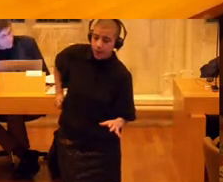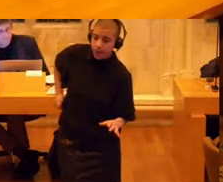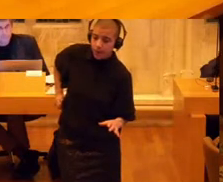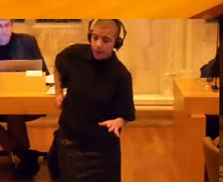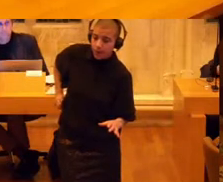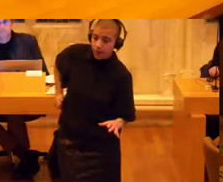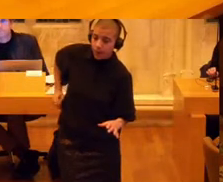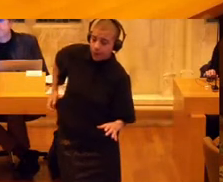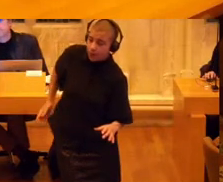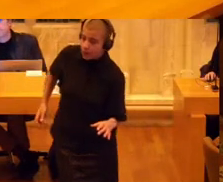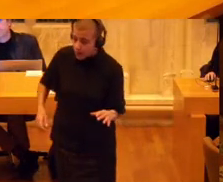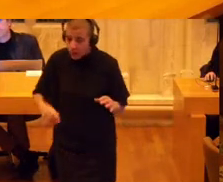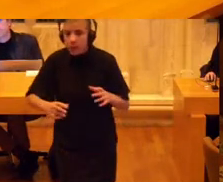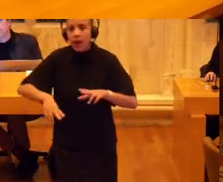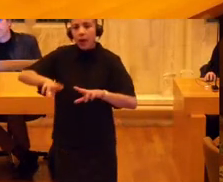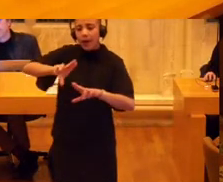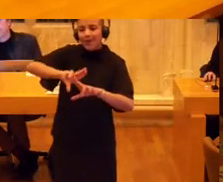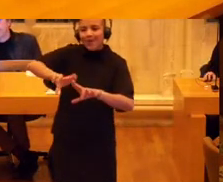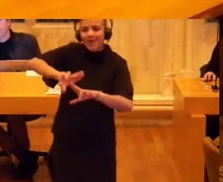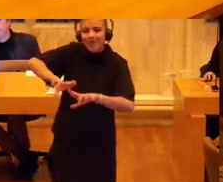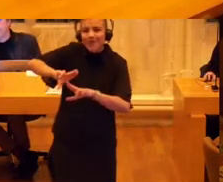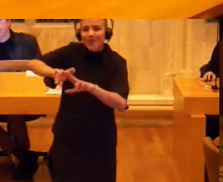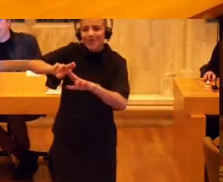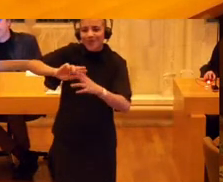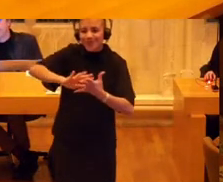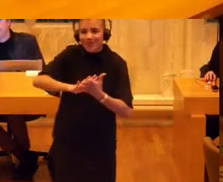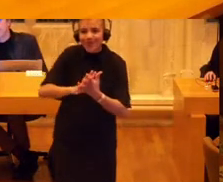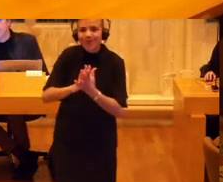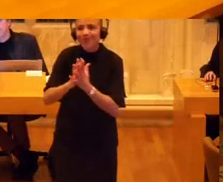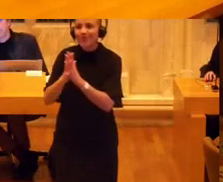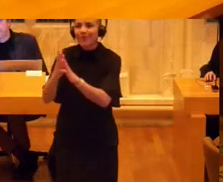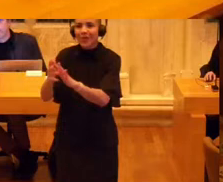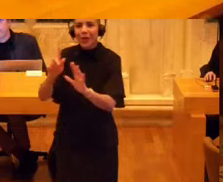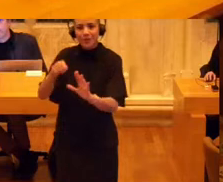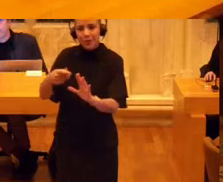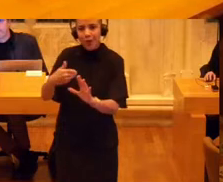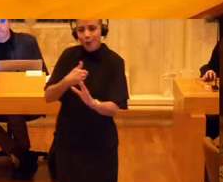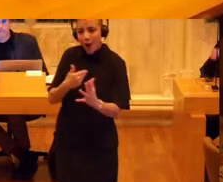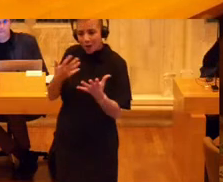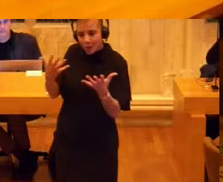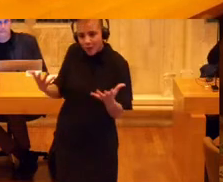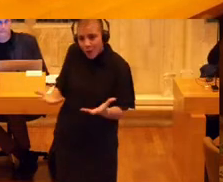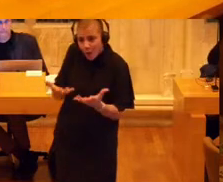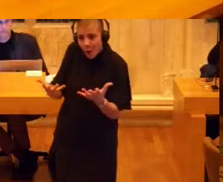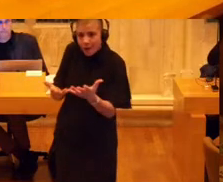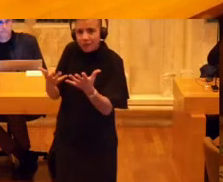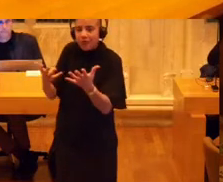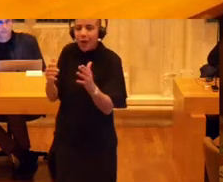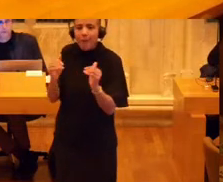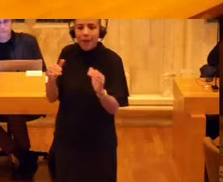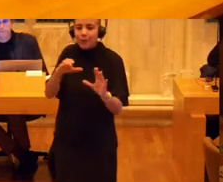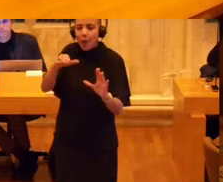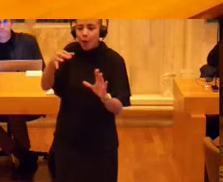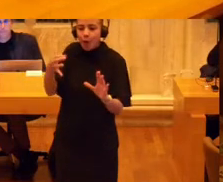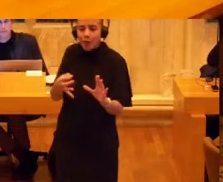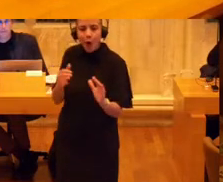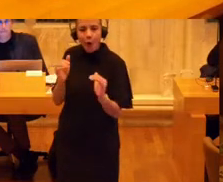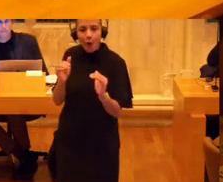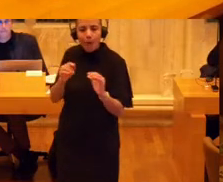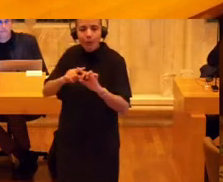mais je voulais savoir s'il y avait derrière cette restauration des murs un projet